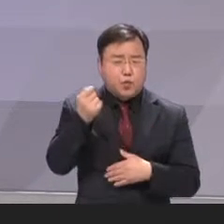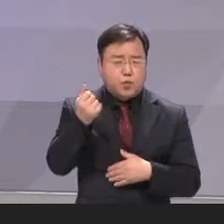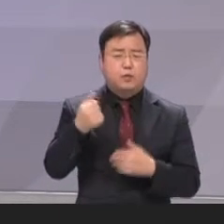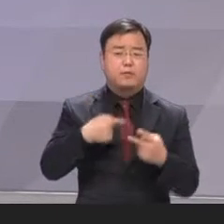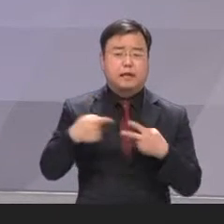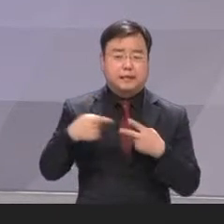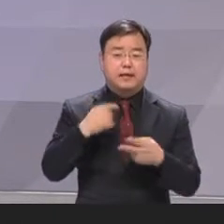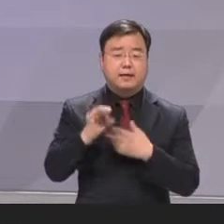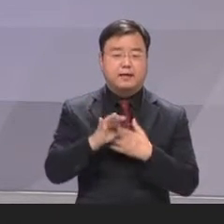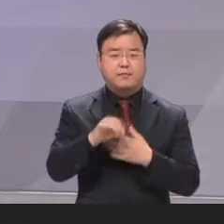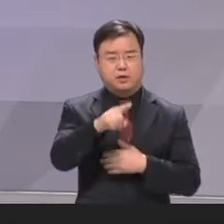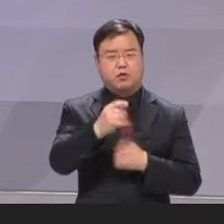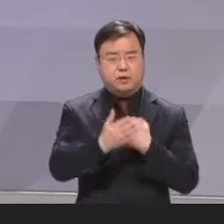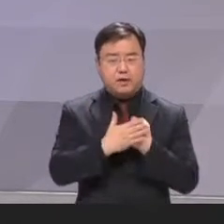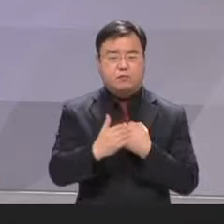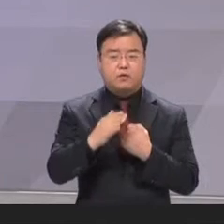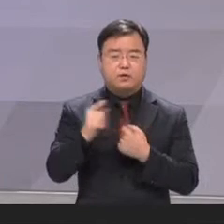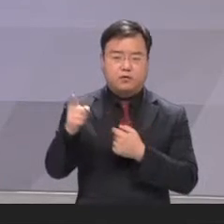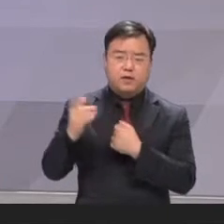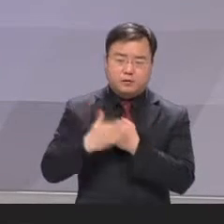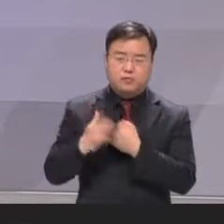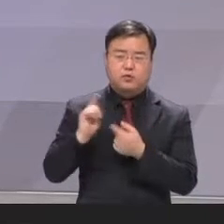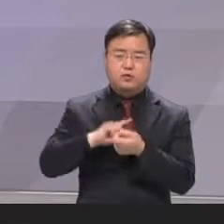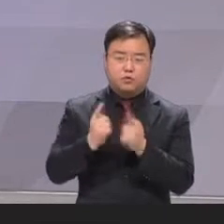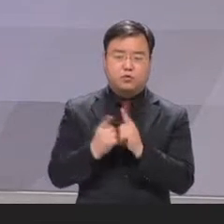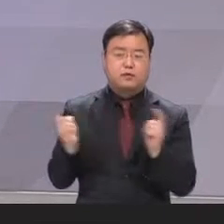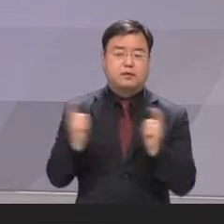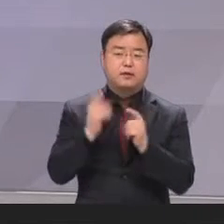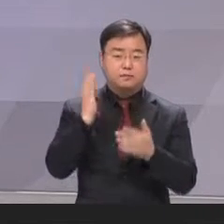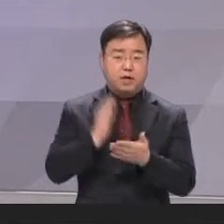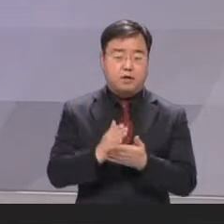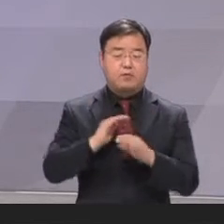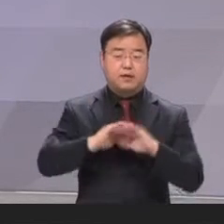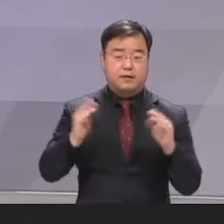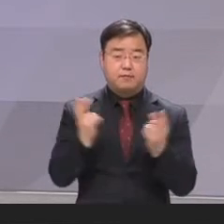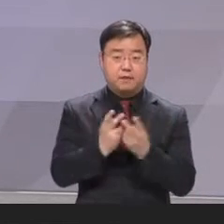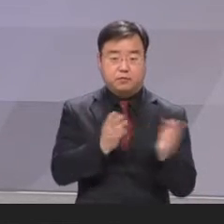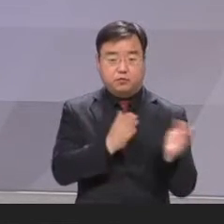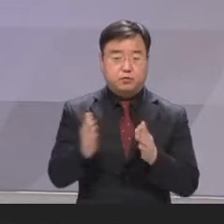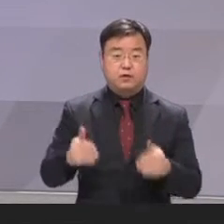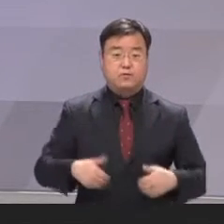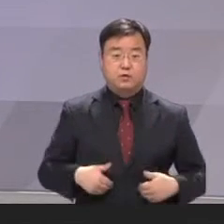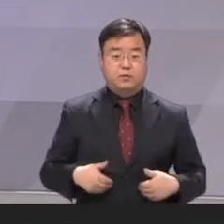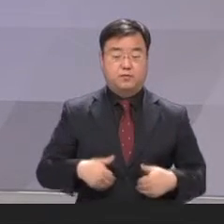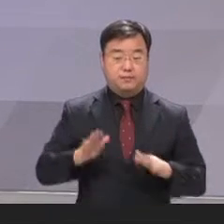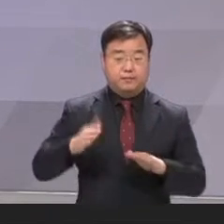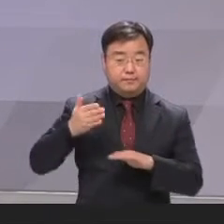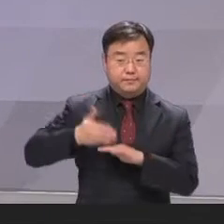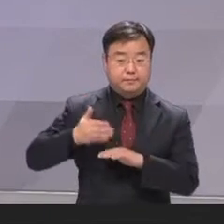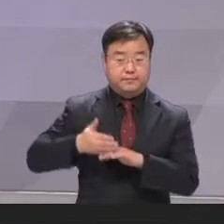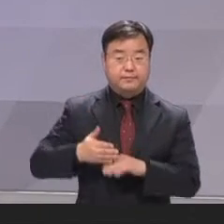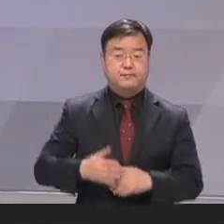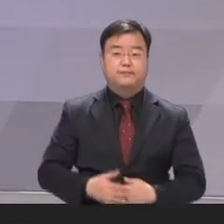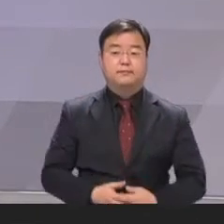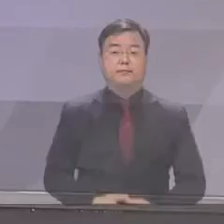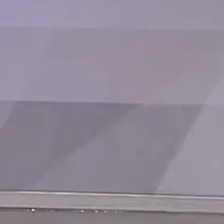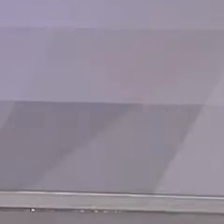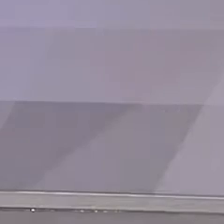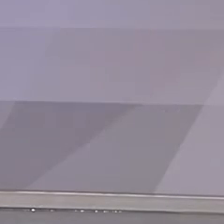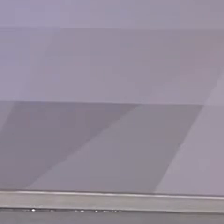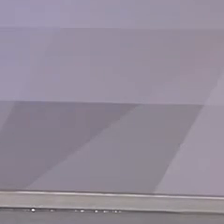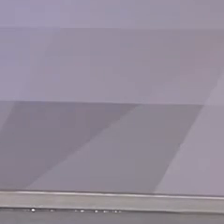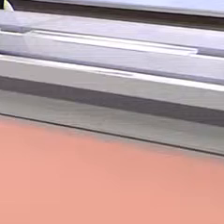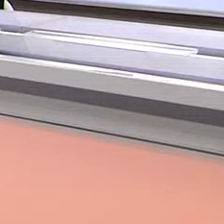네 탓 공방 정말 여기서 멈추고 이 방안을 좀 반드시 만들어야 겠습니다 일요일 이제 오늘 말씀 잘 들었습니다 왔습니다